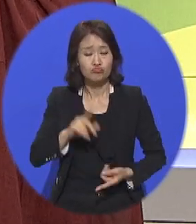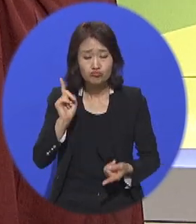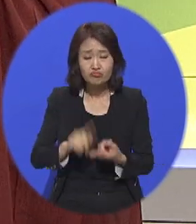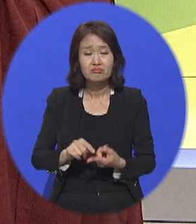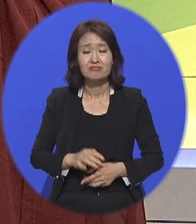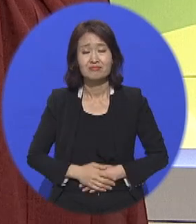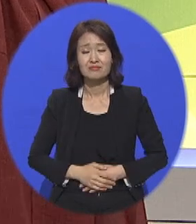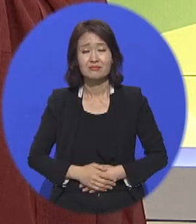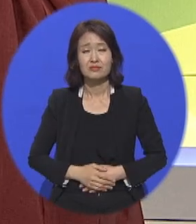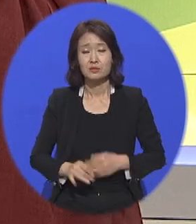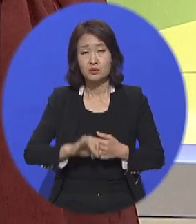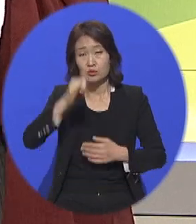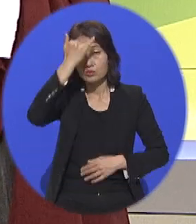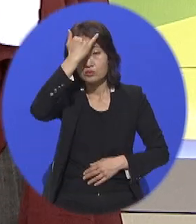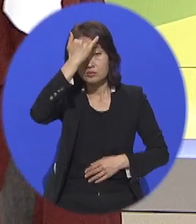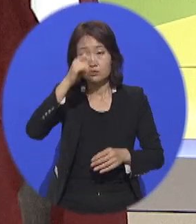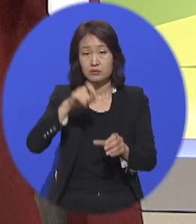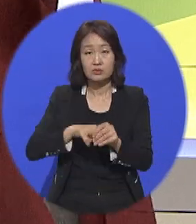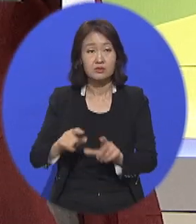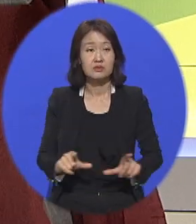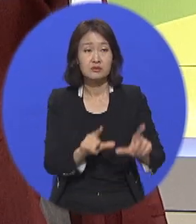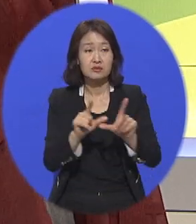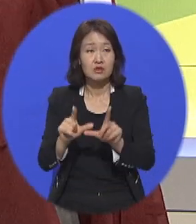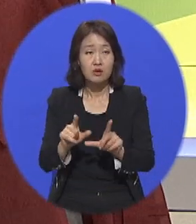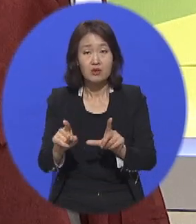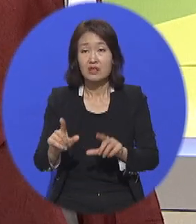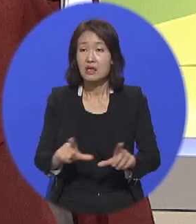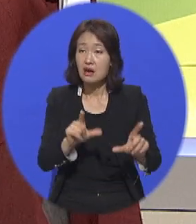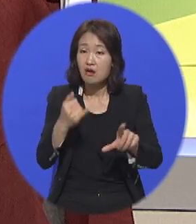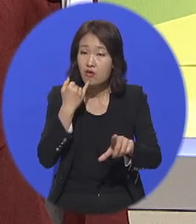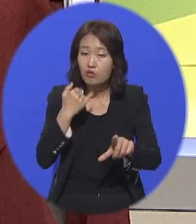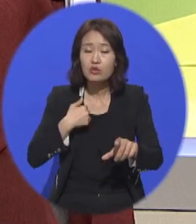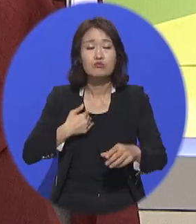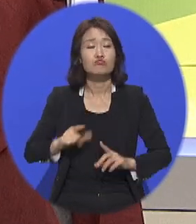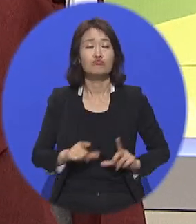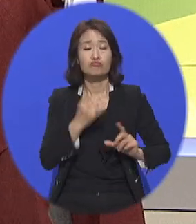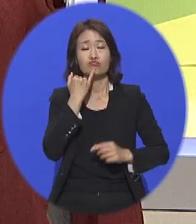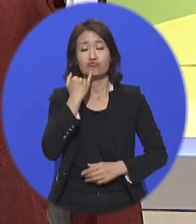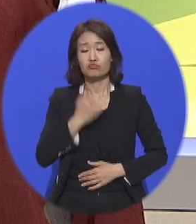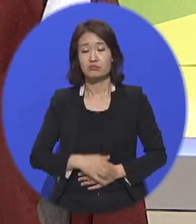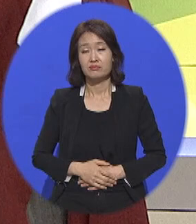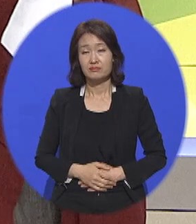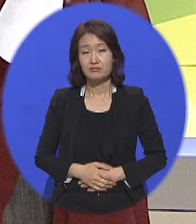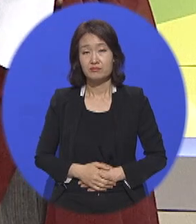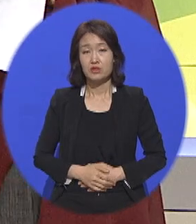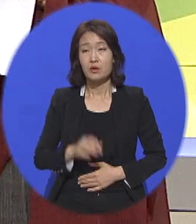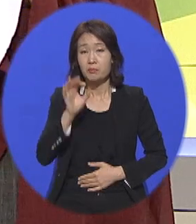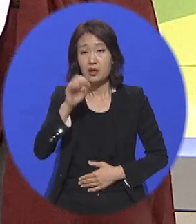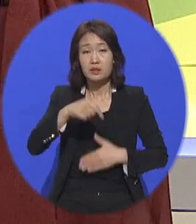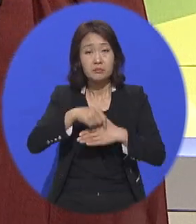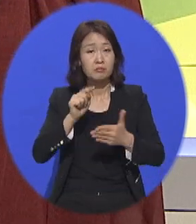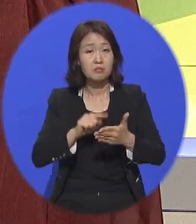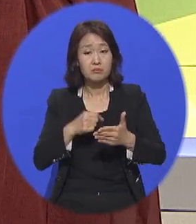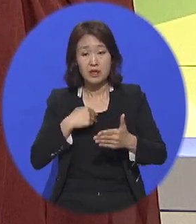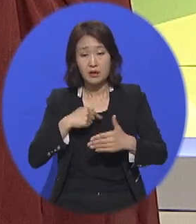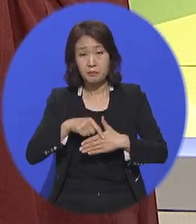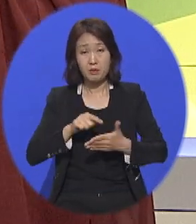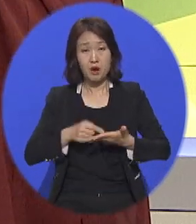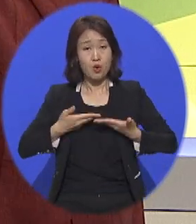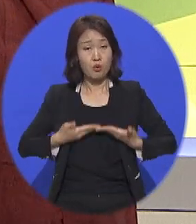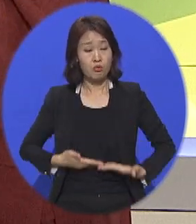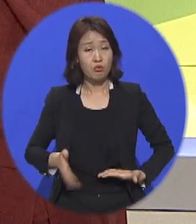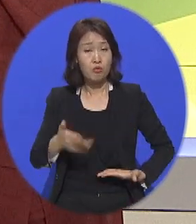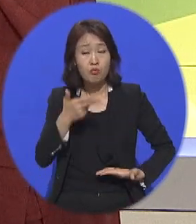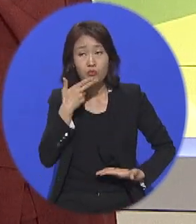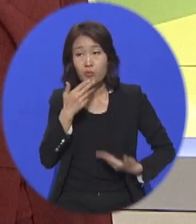예, 그래서 도덕적 삶이 사회도 좋고 나에게도 좋습니다. 자, 그 다음에 이 마음이 고요하지 않으면은 우리가